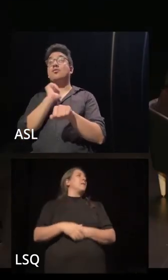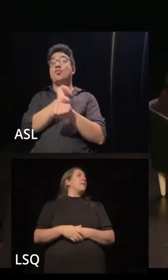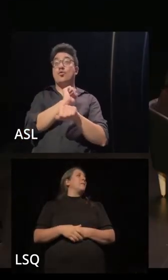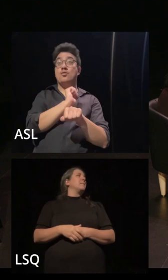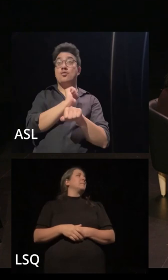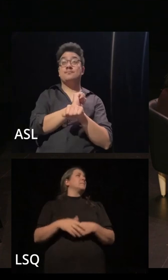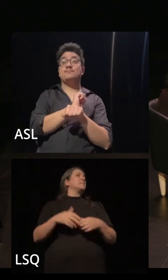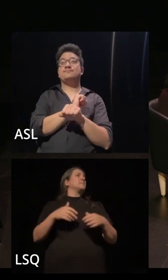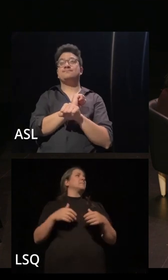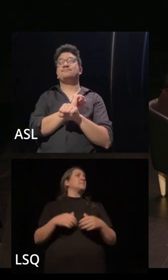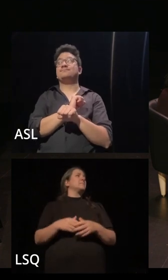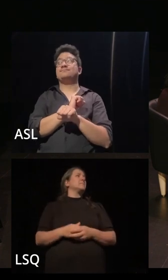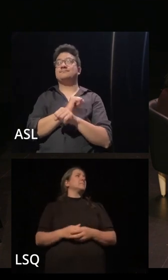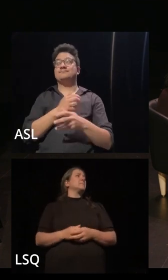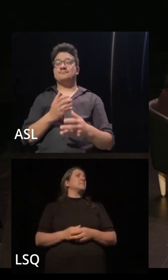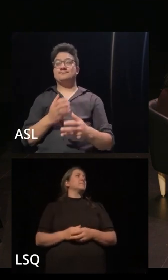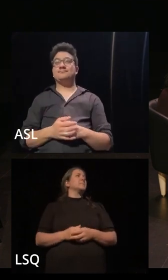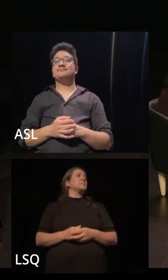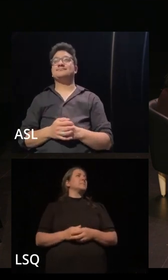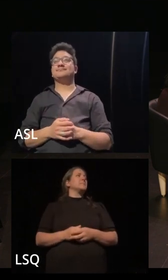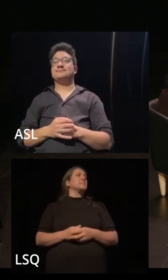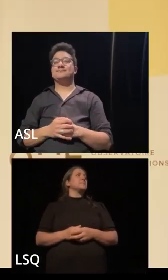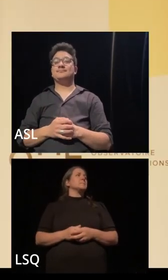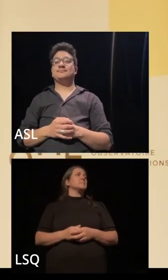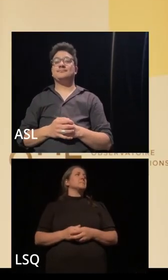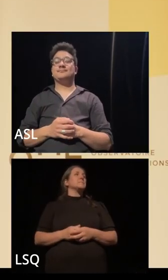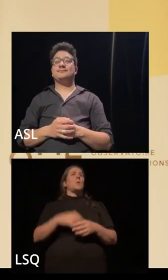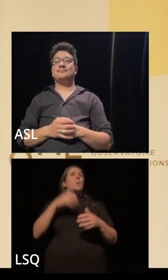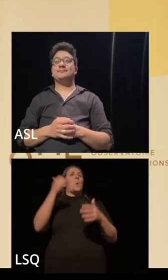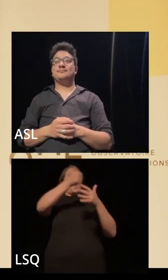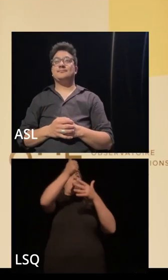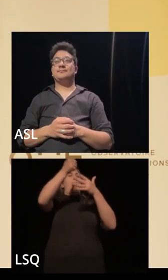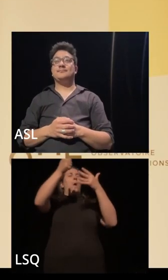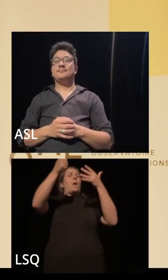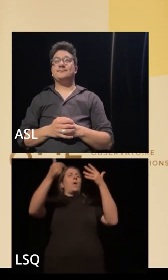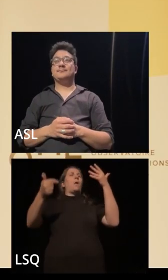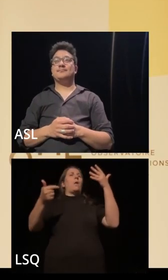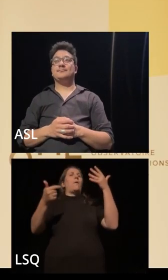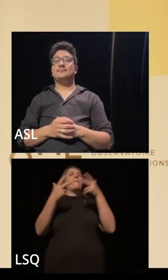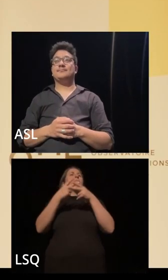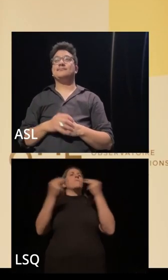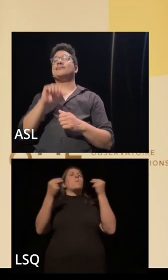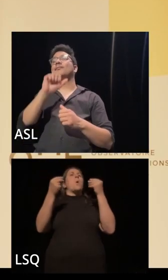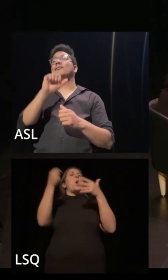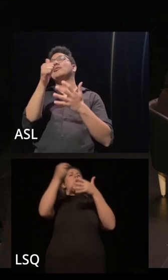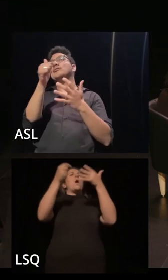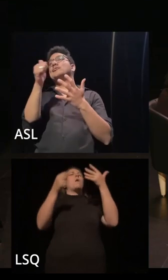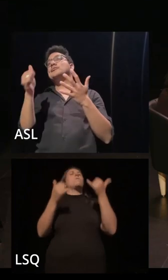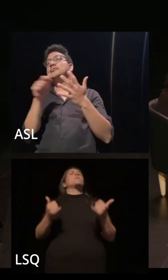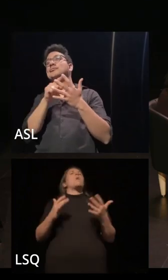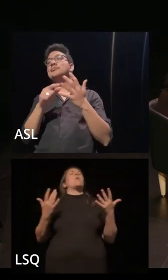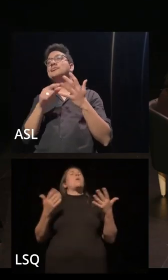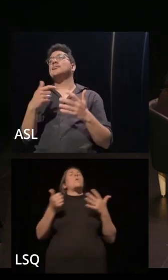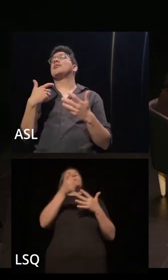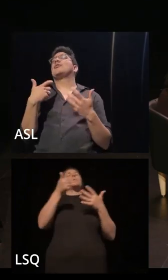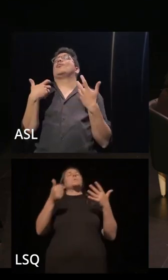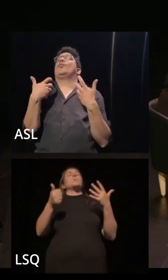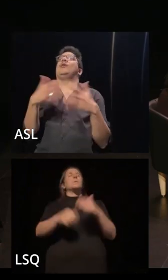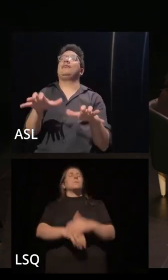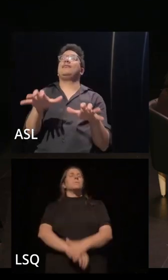Muchas cosas que no me parece que enumerarlo todo ahora, ¿no? Plusieurs choses, mais que je peux énumérer maintenant toutes.